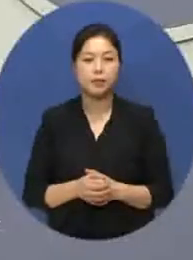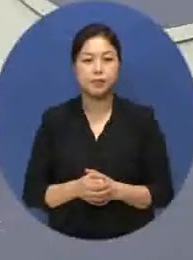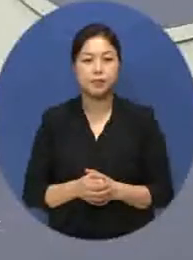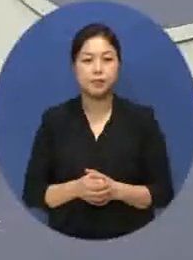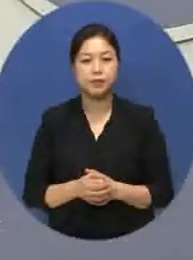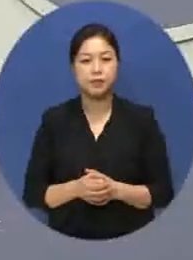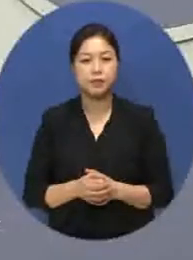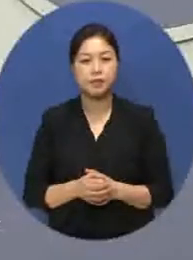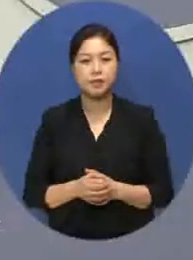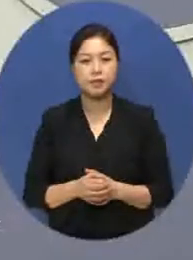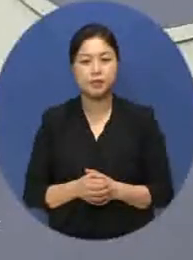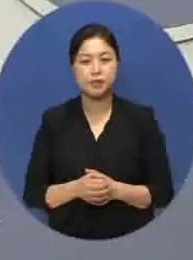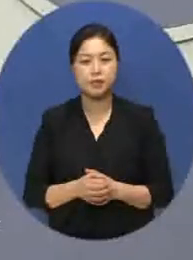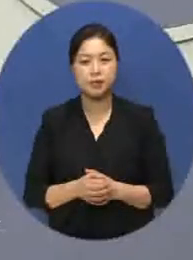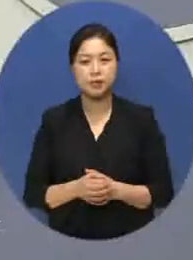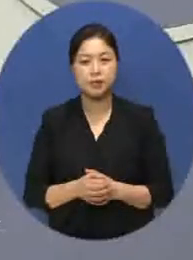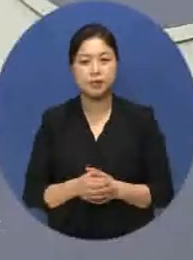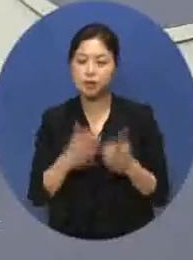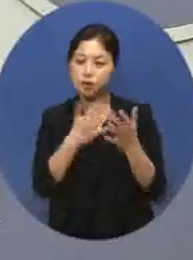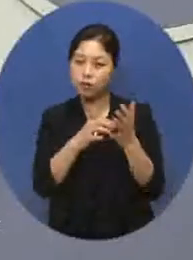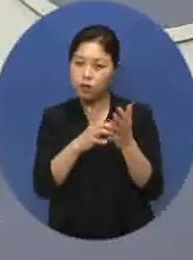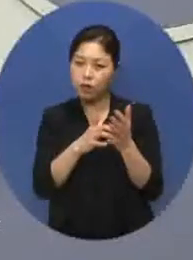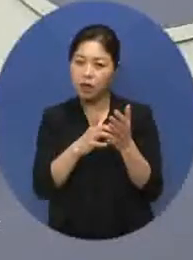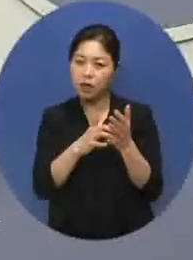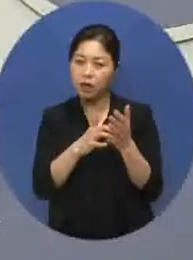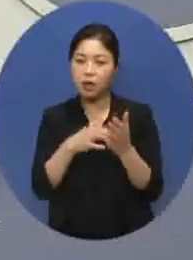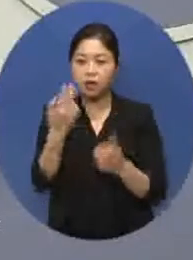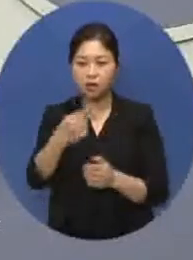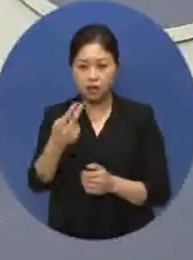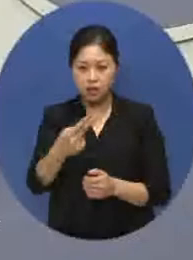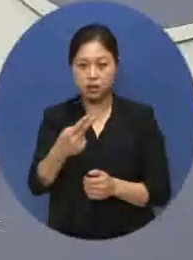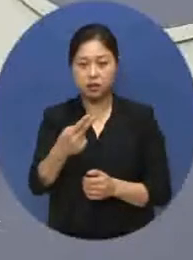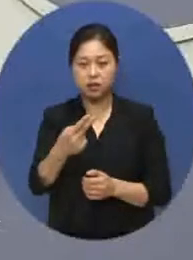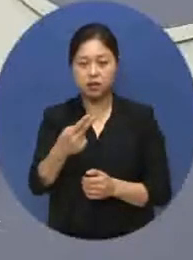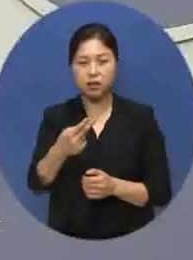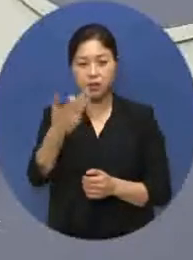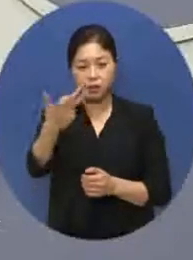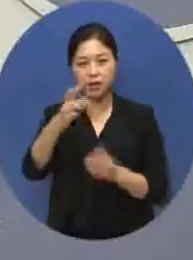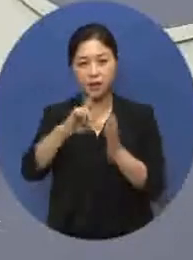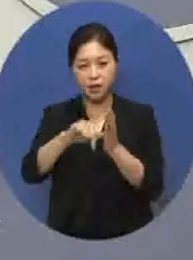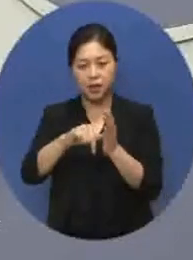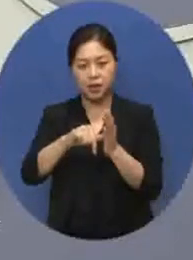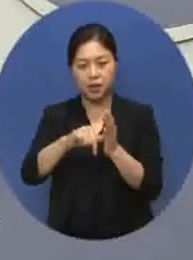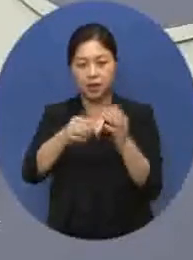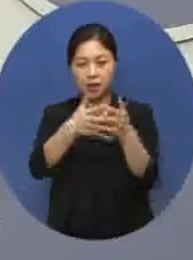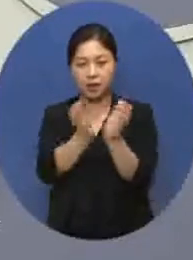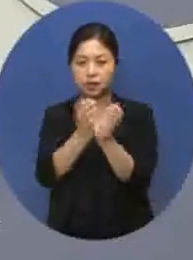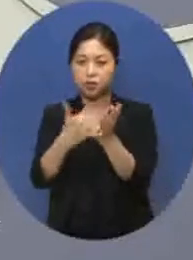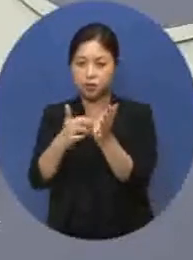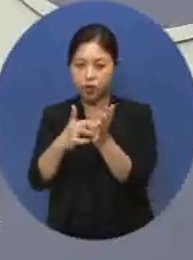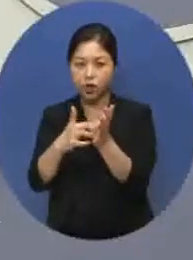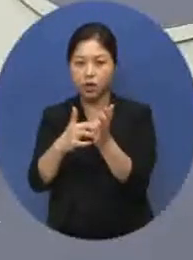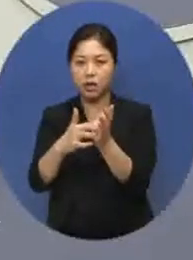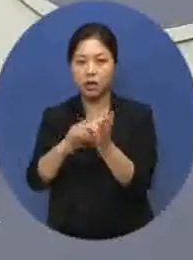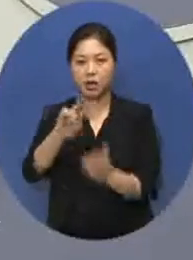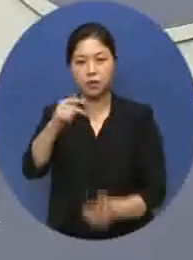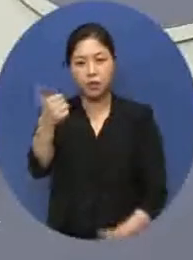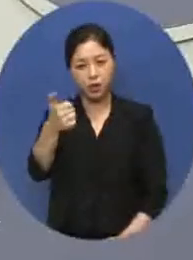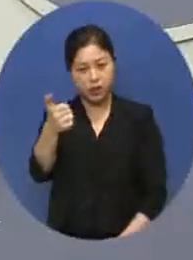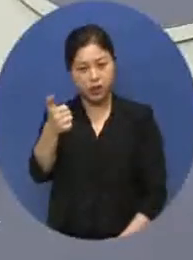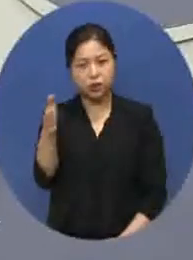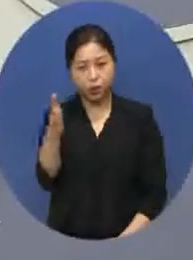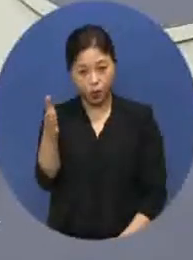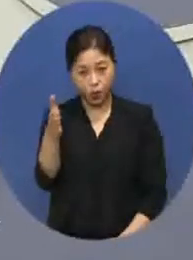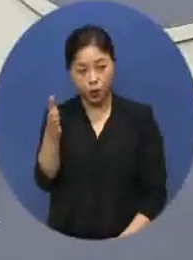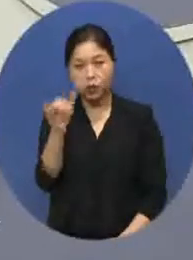살펴본 바로는 그 숫자가 보면은 뭐 2008년에 그 단체가 약 한